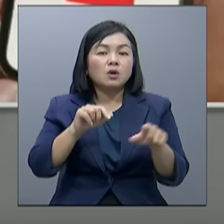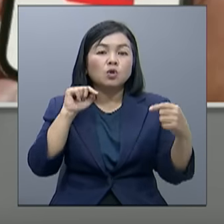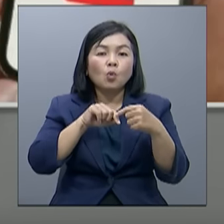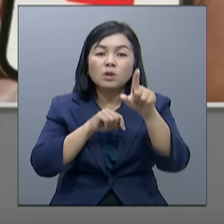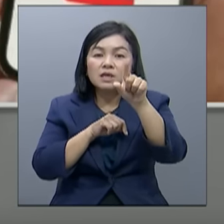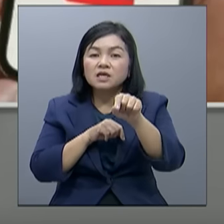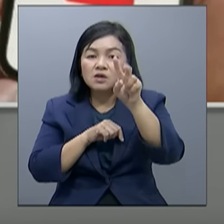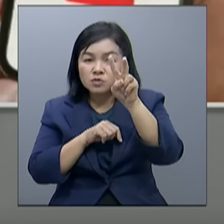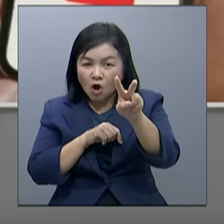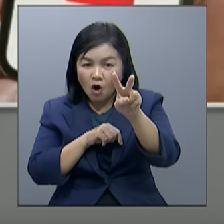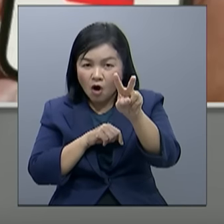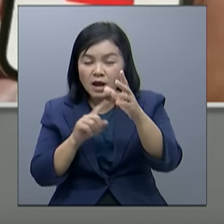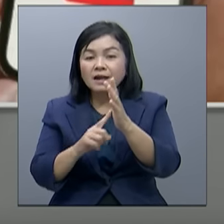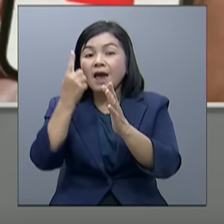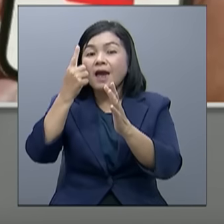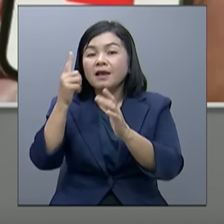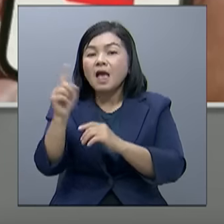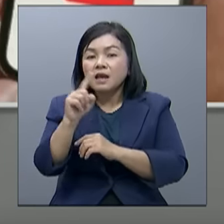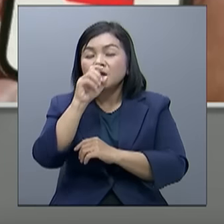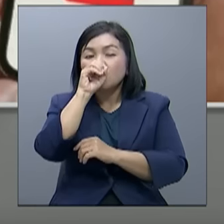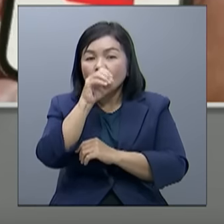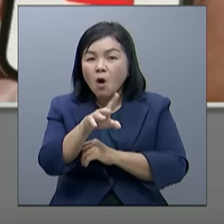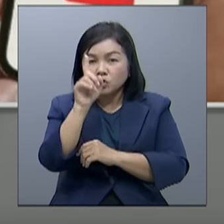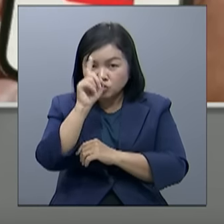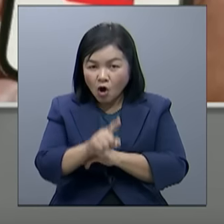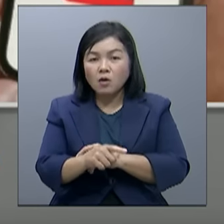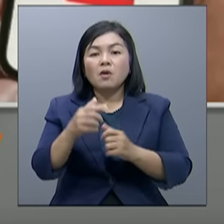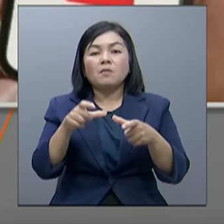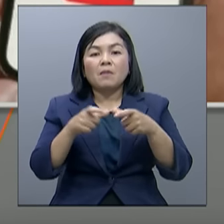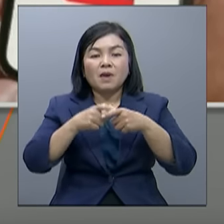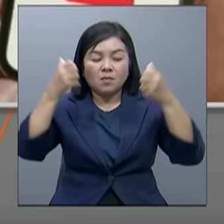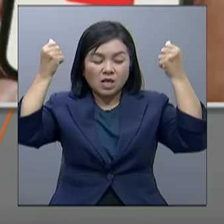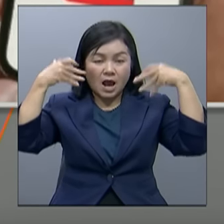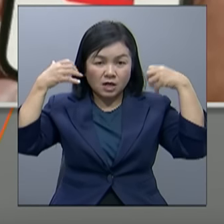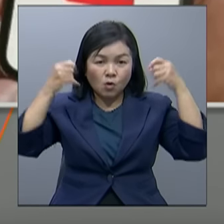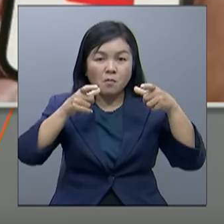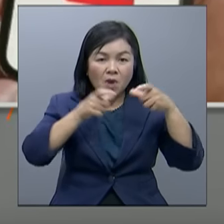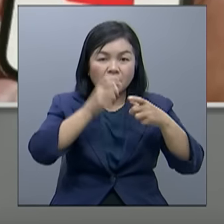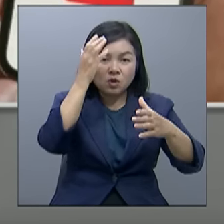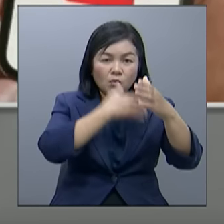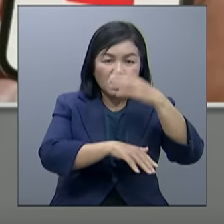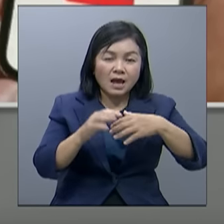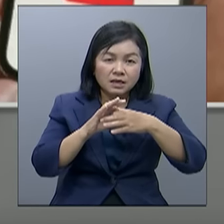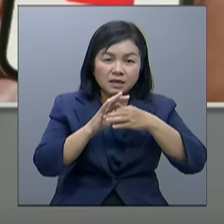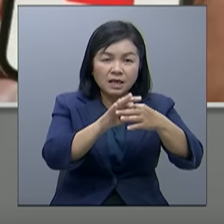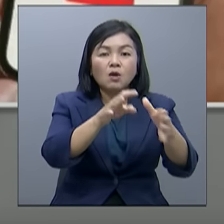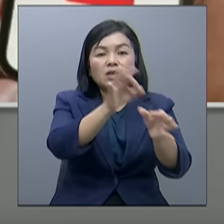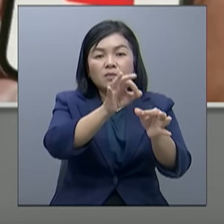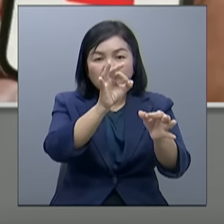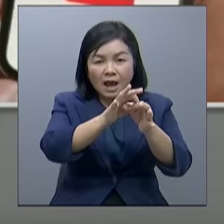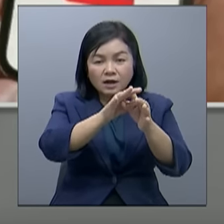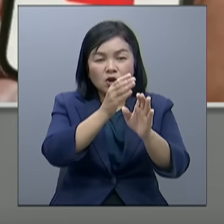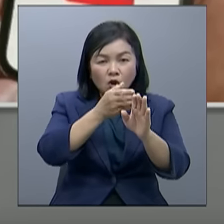าคมจะเป็นเงาะรอบแรกค่ะเงื่อนไขก็คือจะต้องไปทำหรือว่าต่ออายุบัตรคนพิการให้ทันภายในวันที่10ตุลาคม